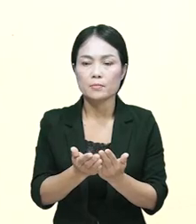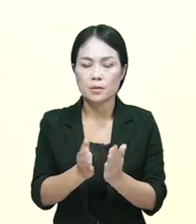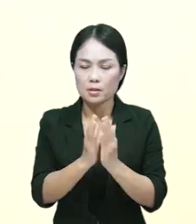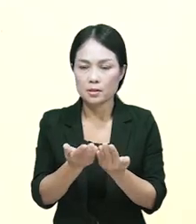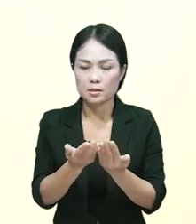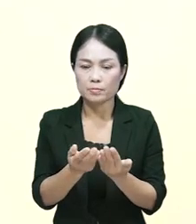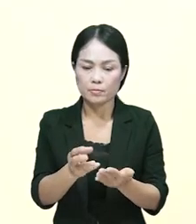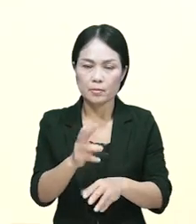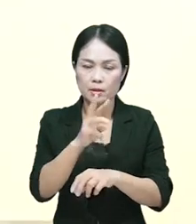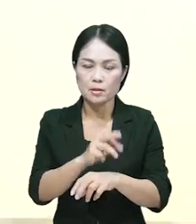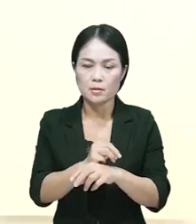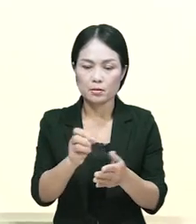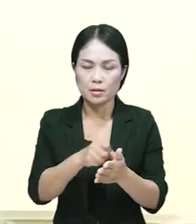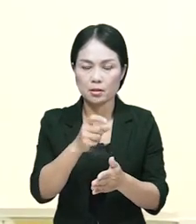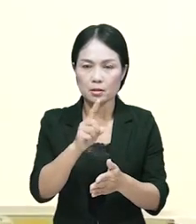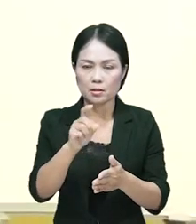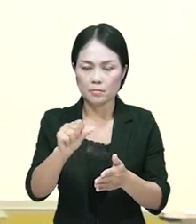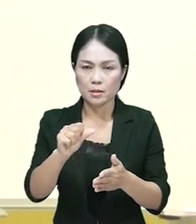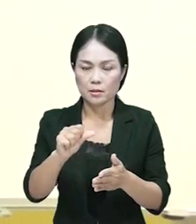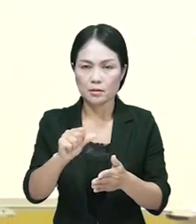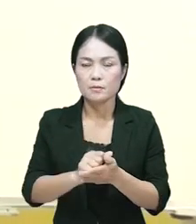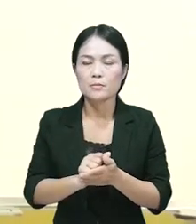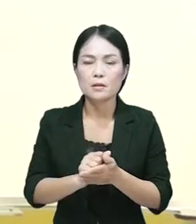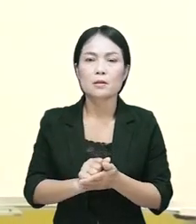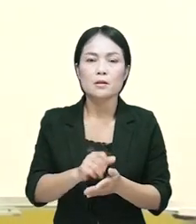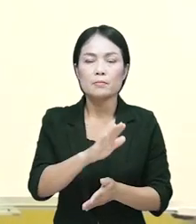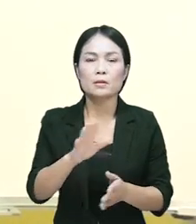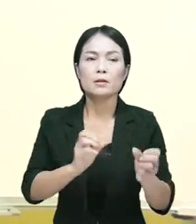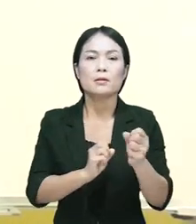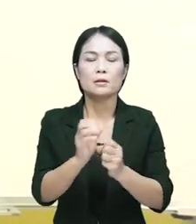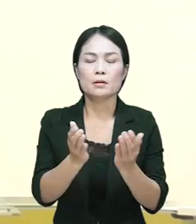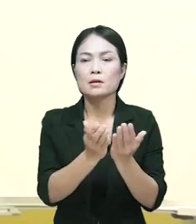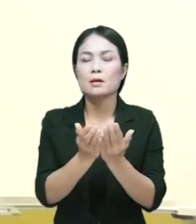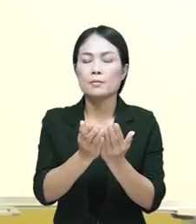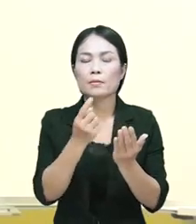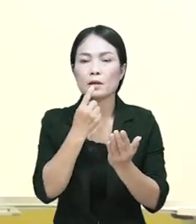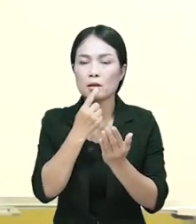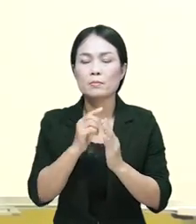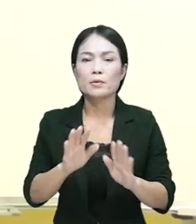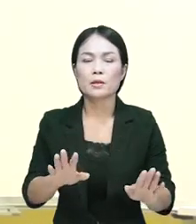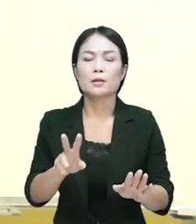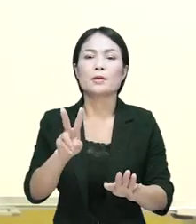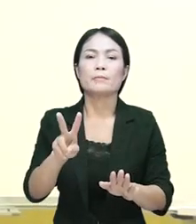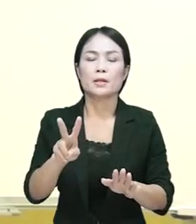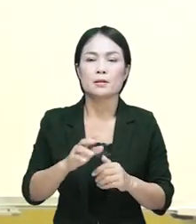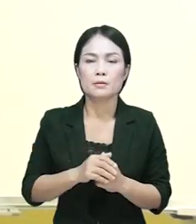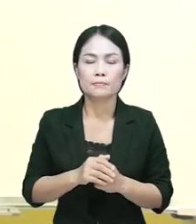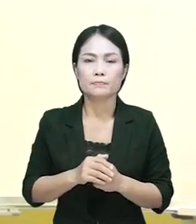កូនតំពងទី100ហើយកូនចាប់ដើមអានស្ងាត់ជាលើកទី2